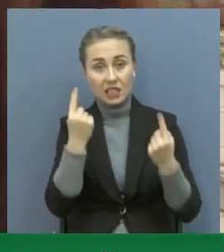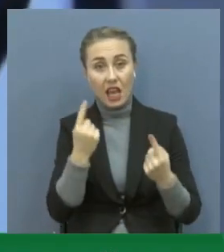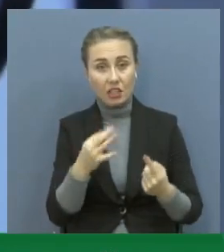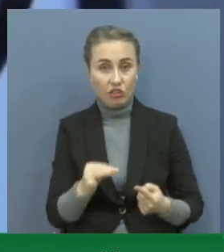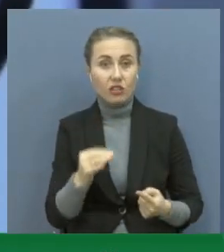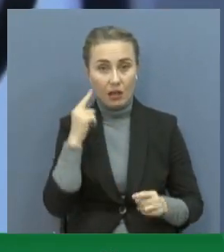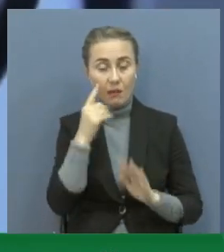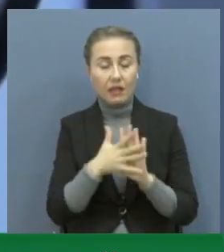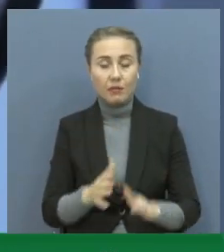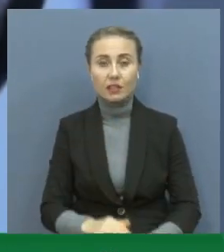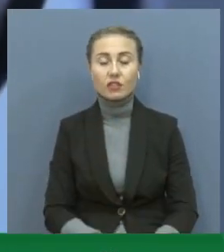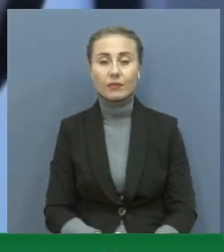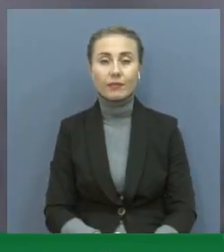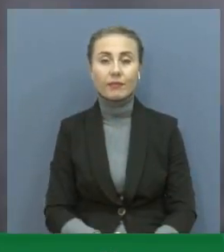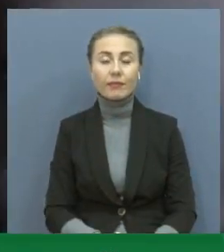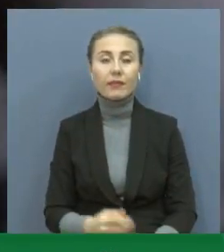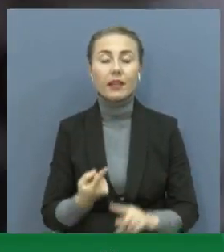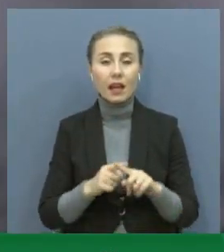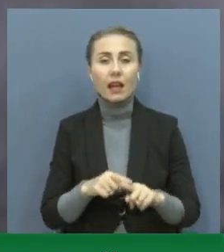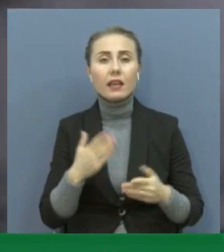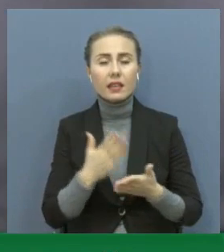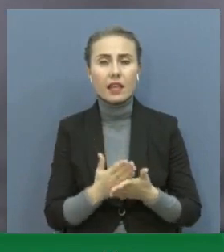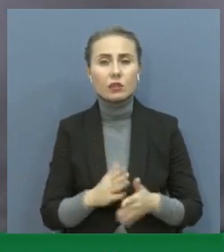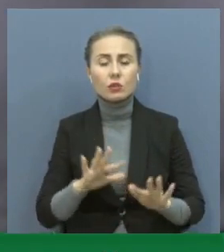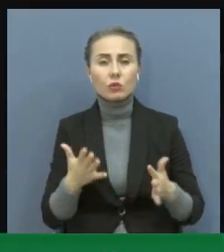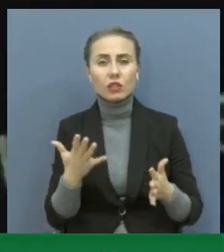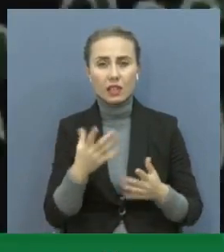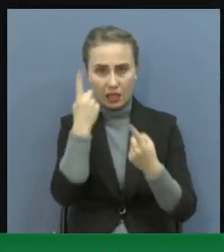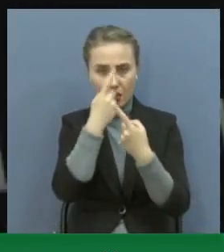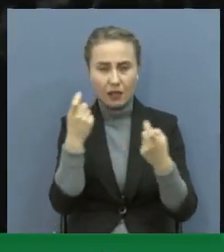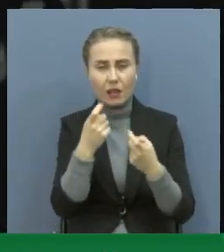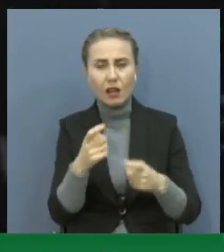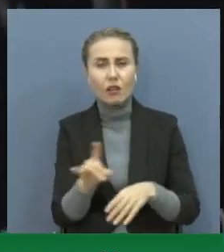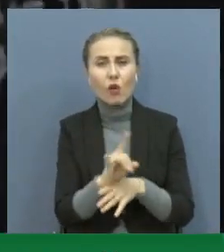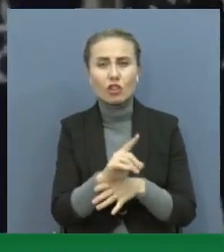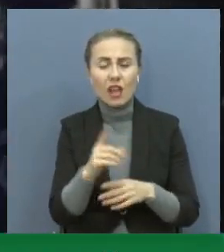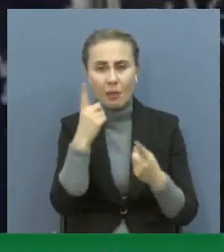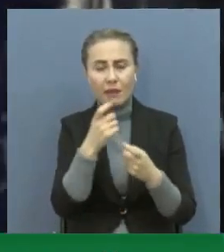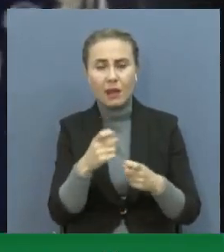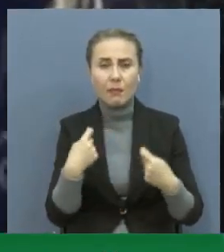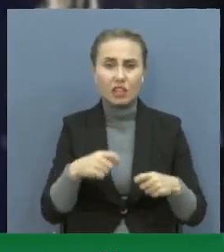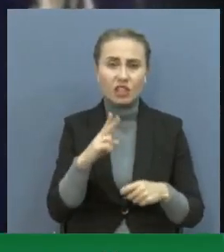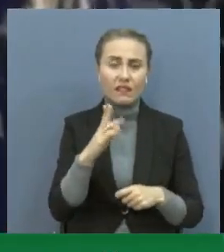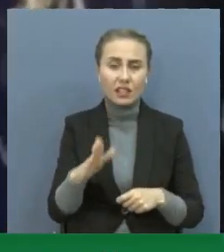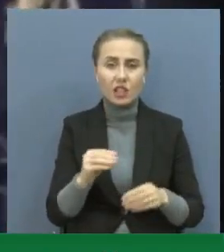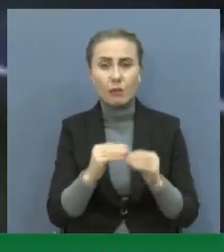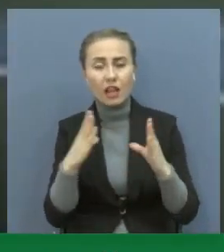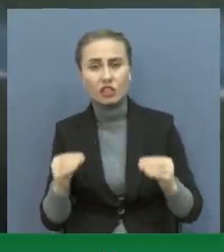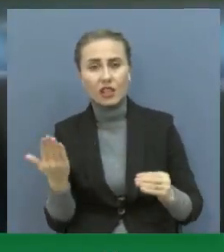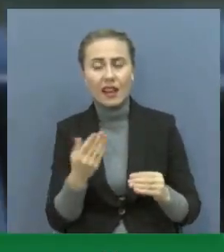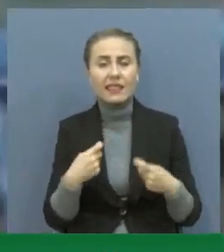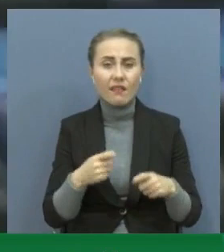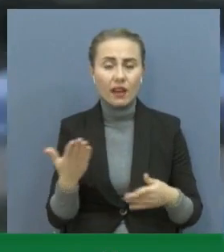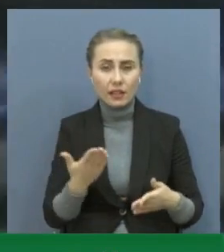вооружен. Более того, есть случаи, когда преступники размещают ложные объявления о продаже квартиры, машины, либо определенного товара